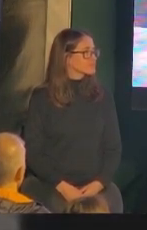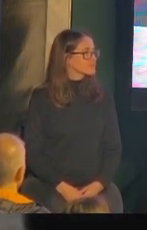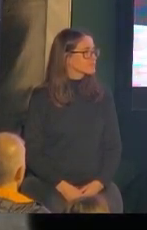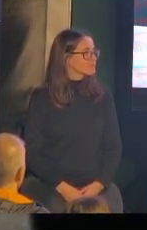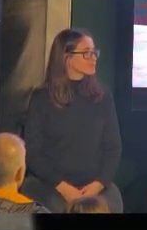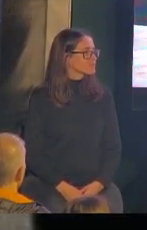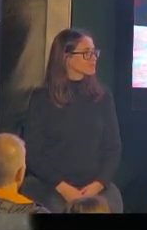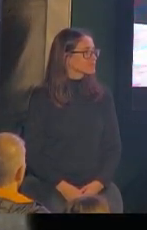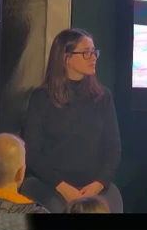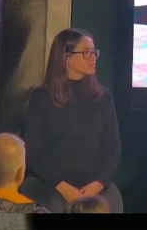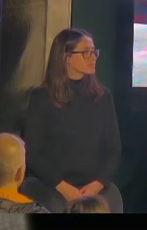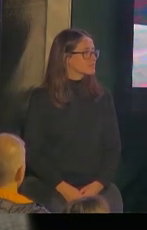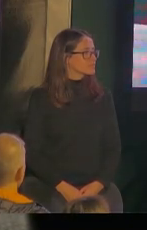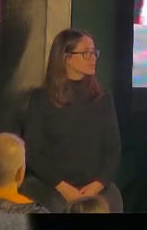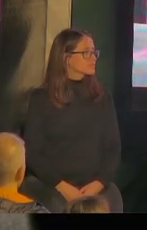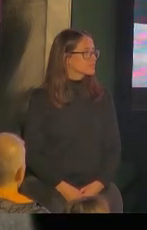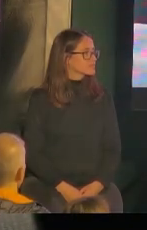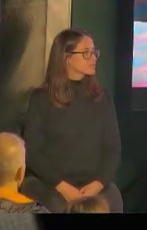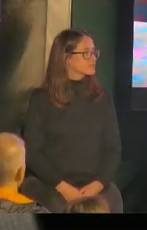Amb compte.